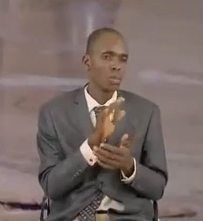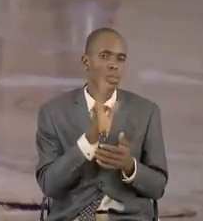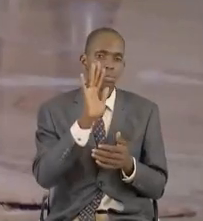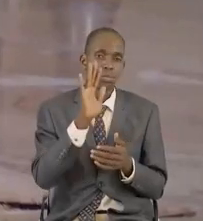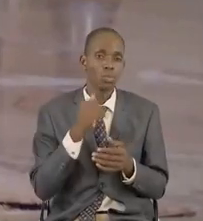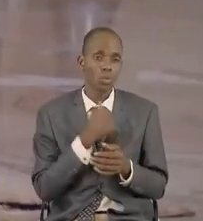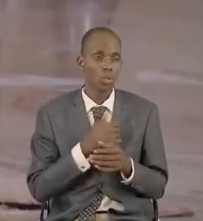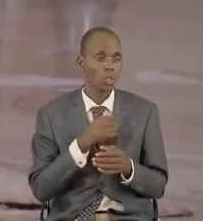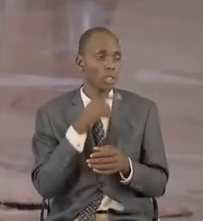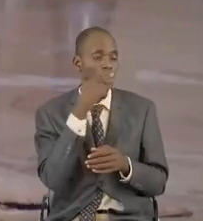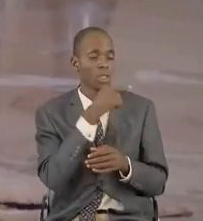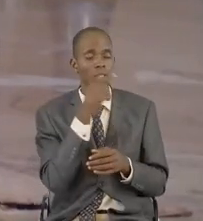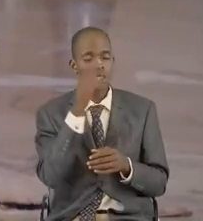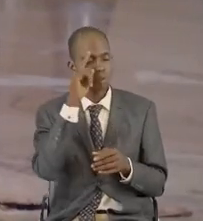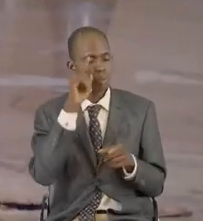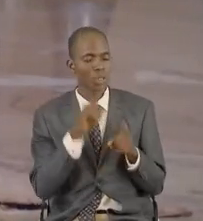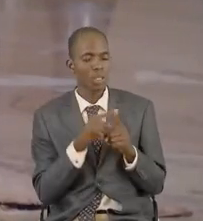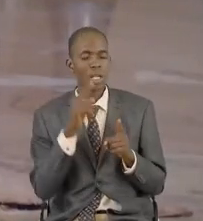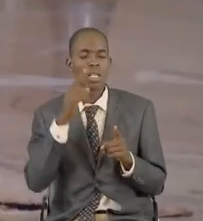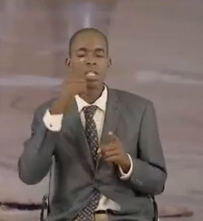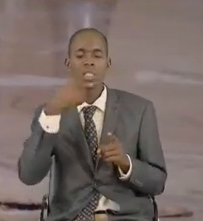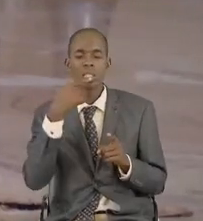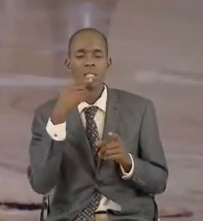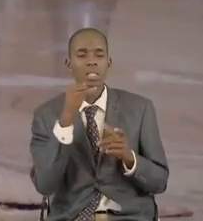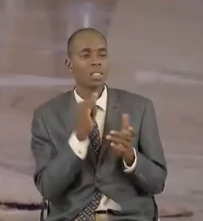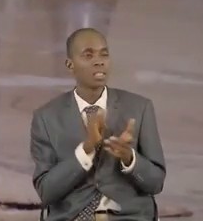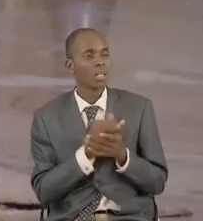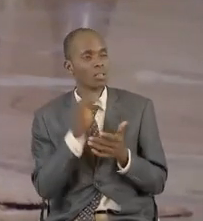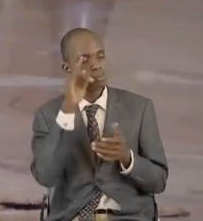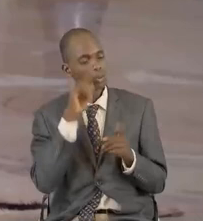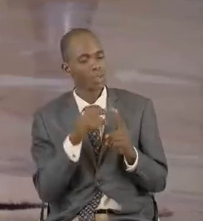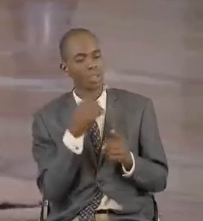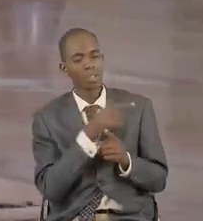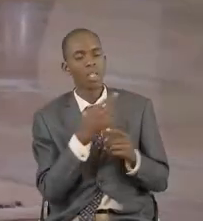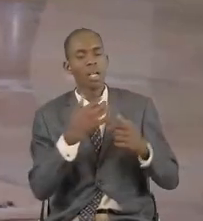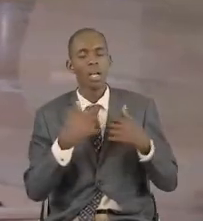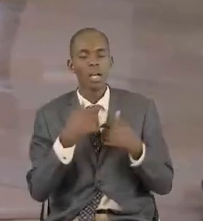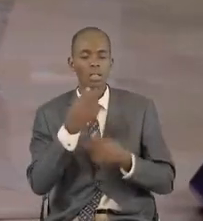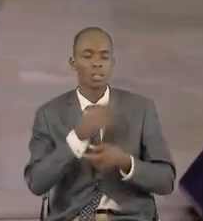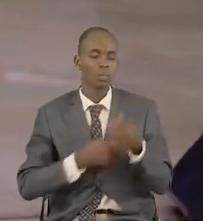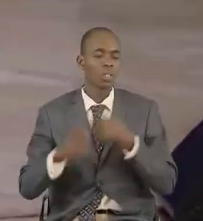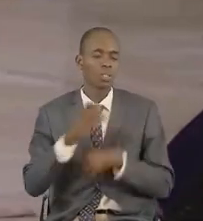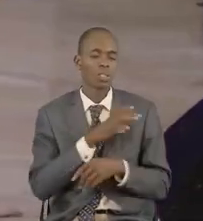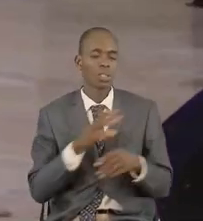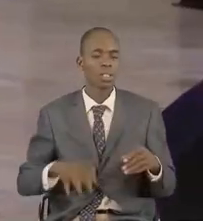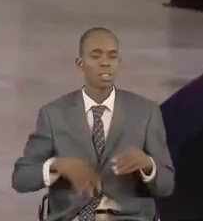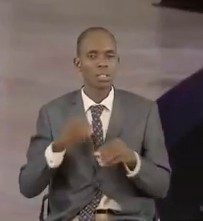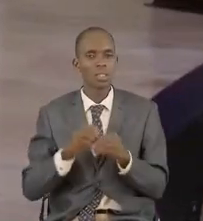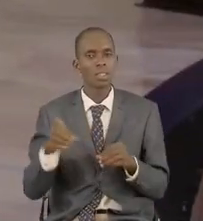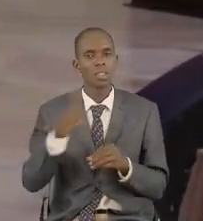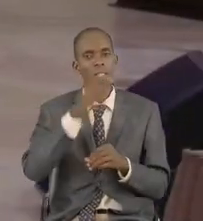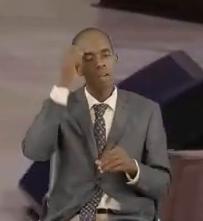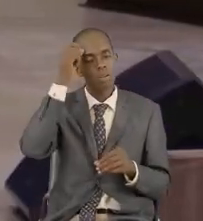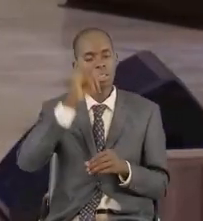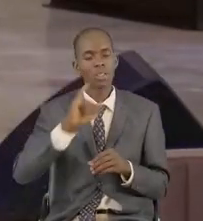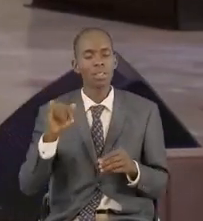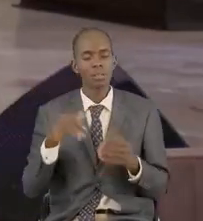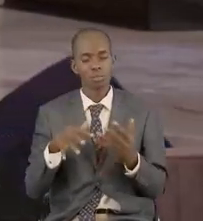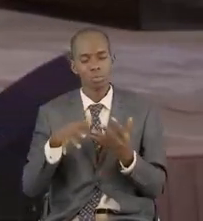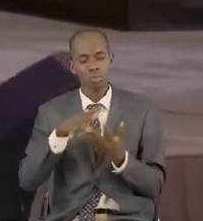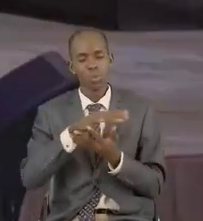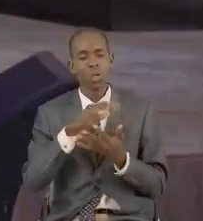frère a dit quel frère remplaçait Christ dans leur compréhension eux sont les faux